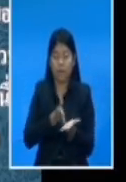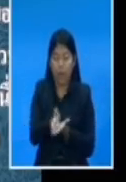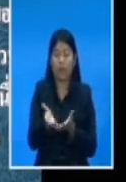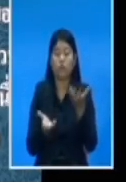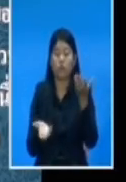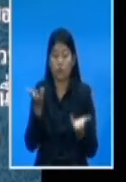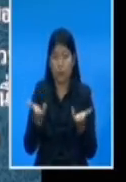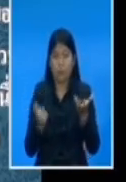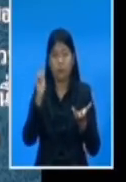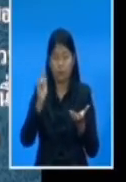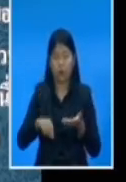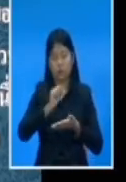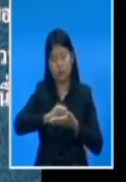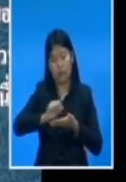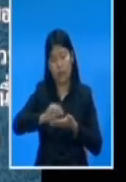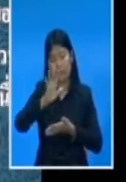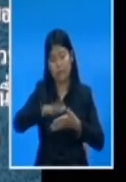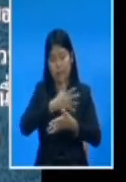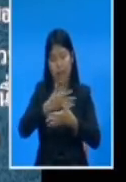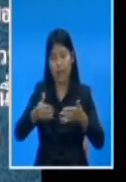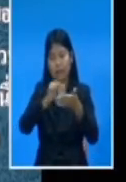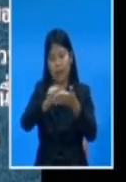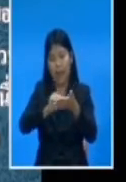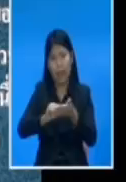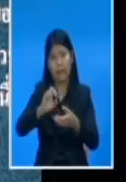องไปเขียนแผนตอบโจทย์เหล่านั้น